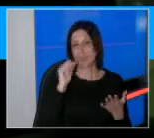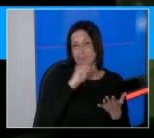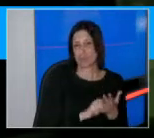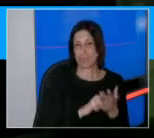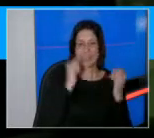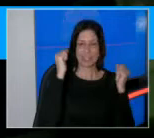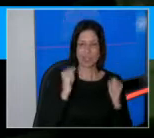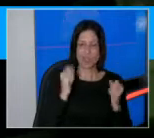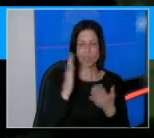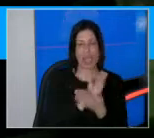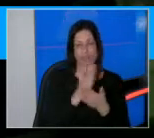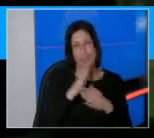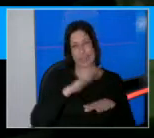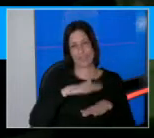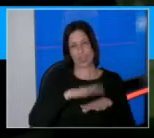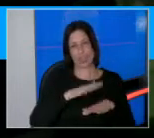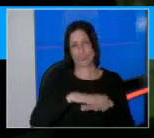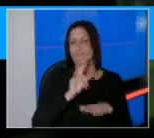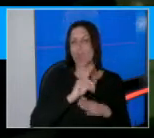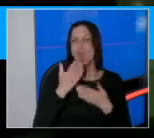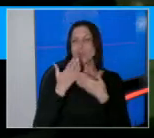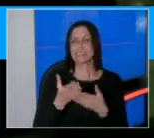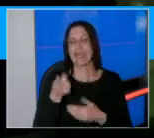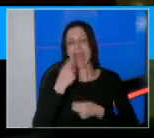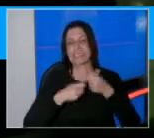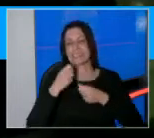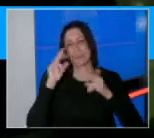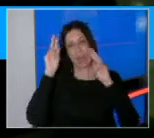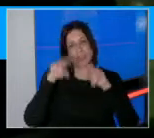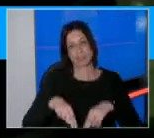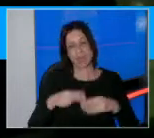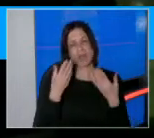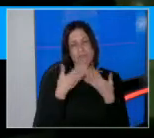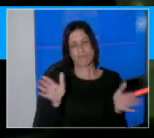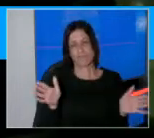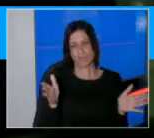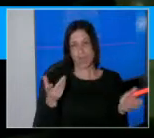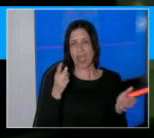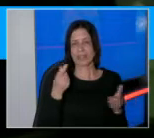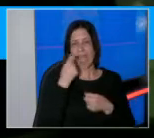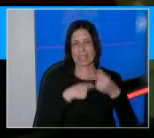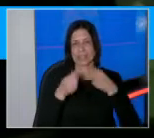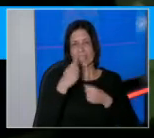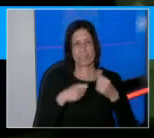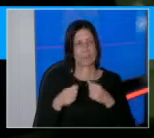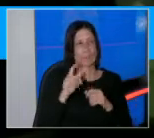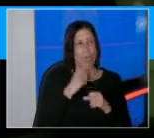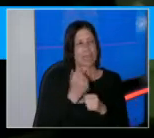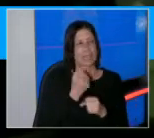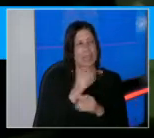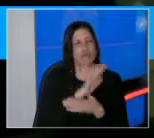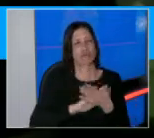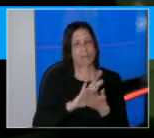בתשתיות ובהכשרה מקצועית, ואם אתה לא עוזר לעסקים לחזור ולפתוח את העסקים, אז לא עשית